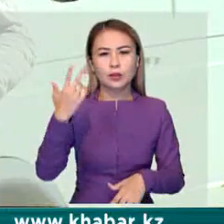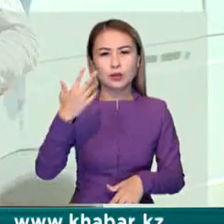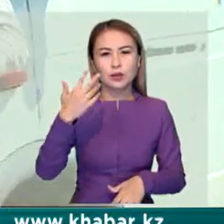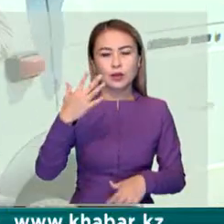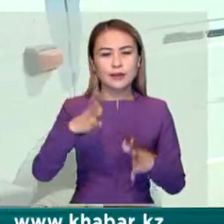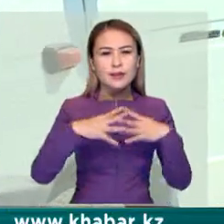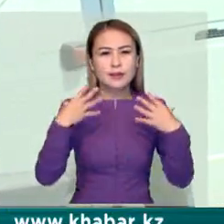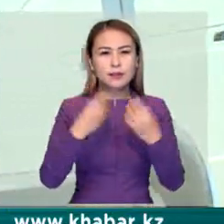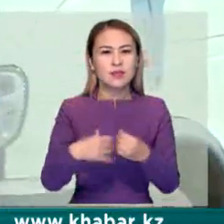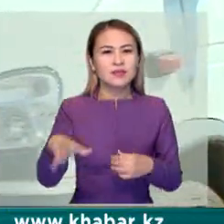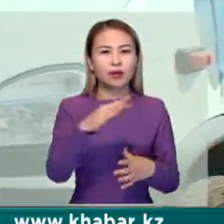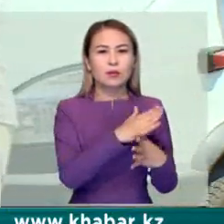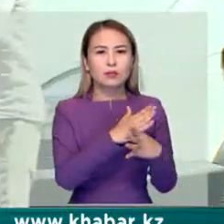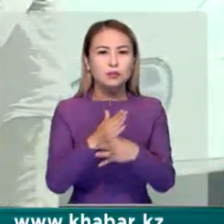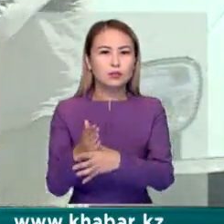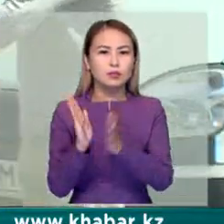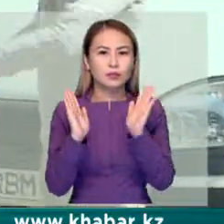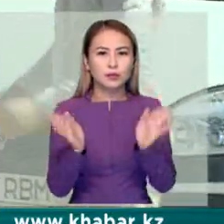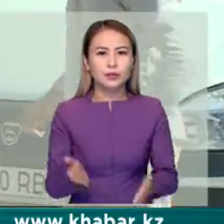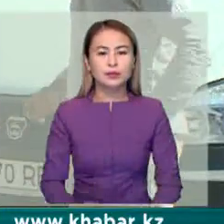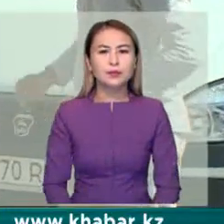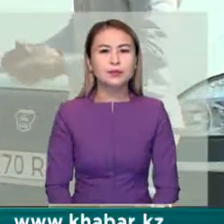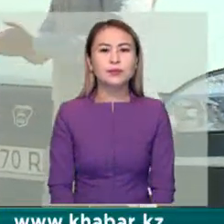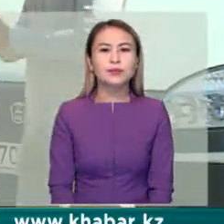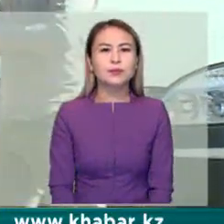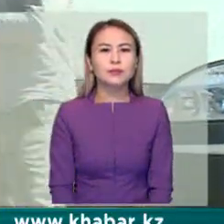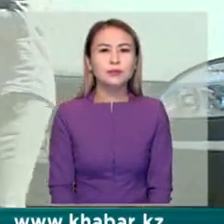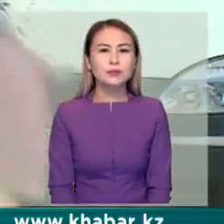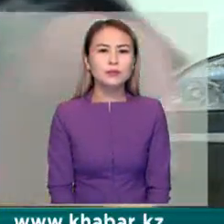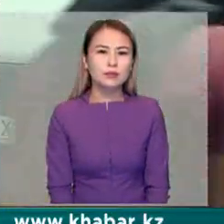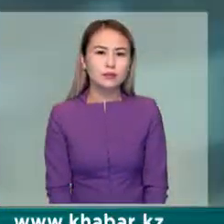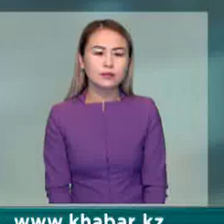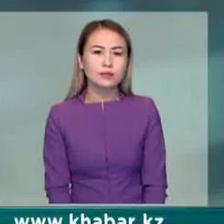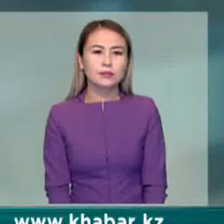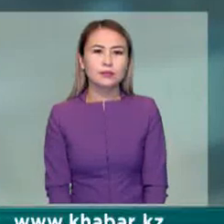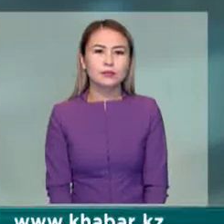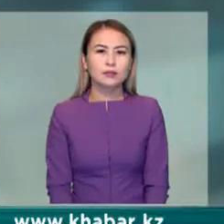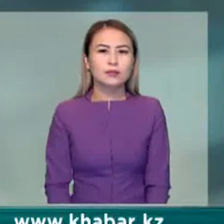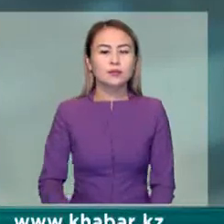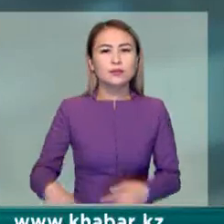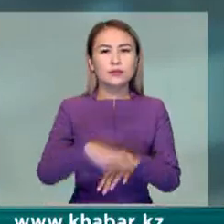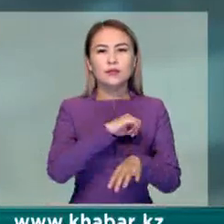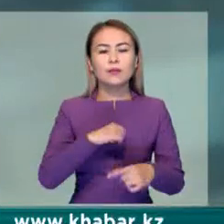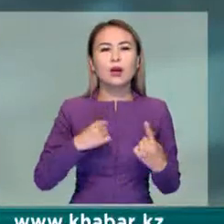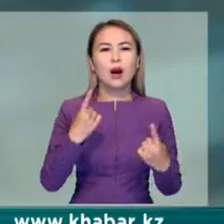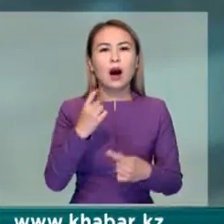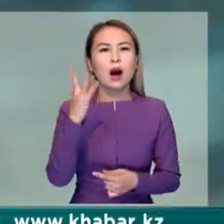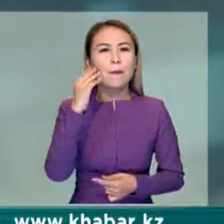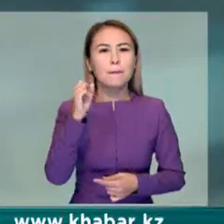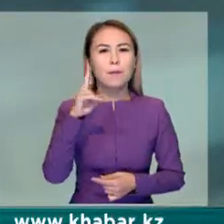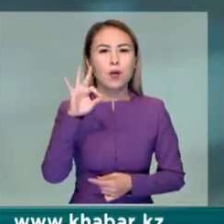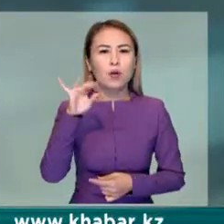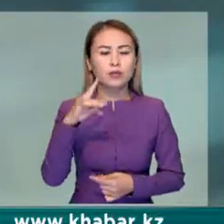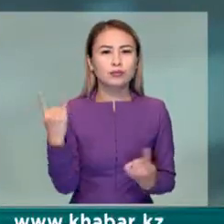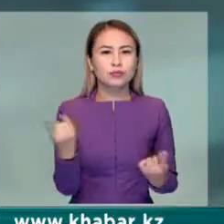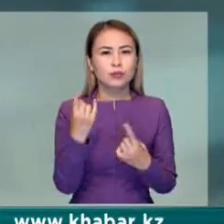отбасыға тиісті көмек көрсетіледі. Мерей Қалиасқар, Әліби Жүніс, хабар. Еліміздегі ең ірі апорт молы